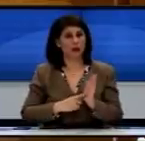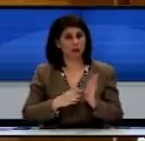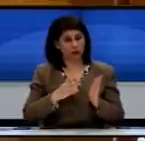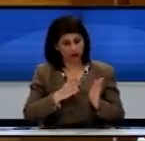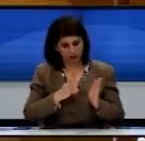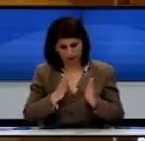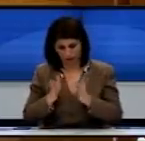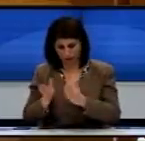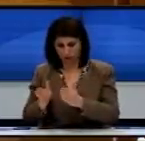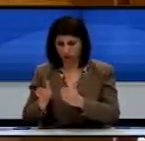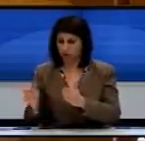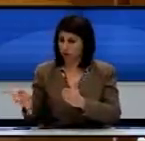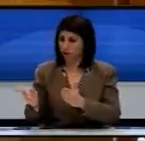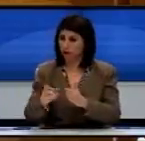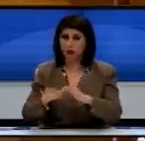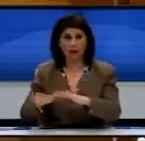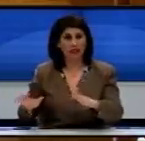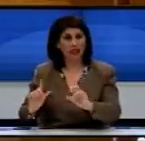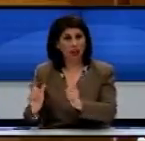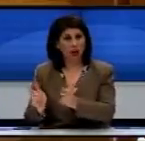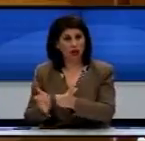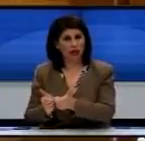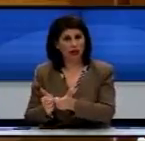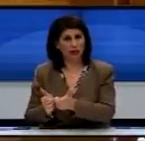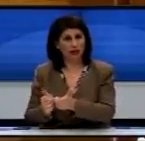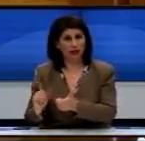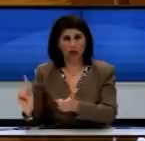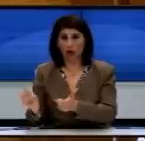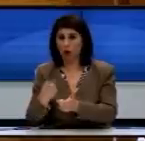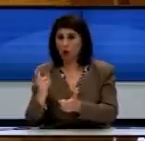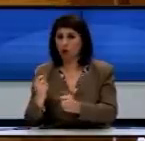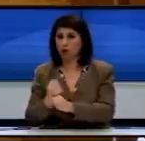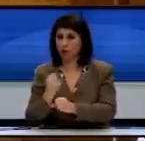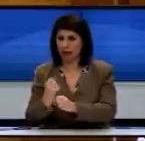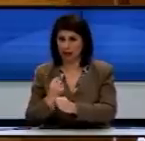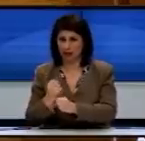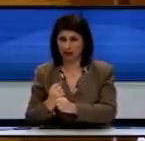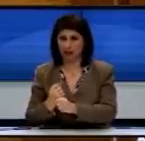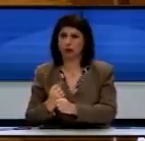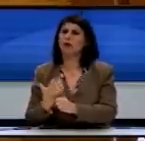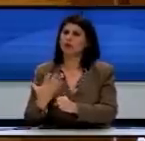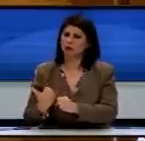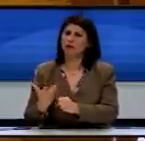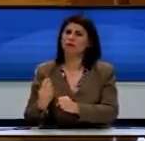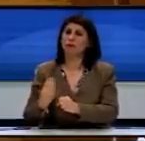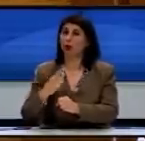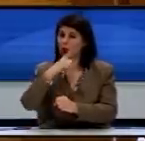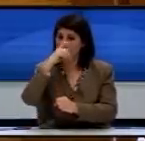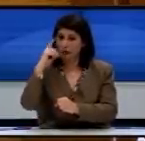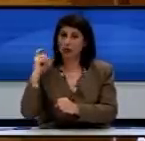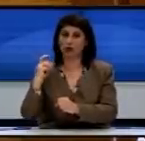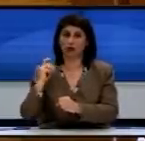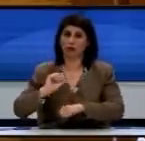στρέφεται προς εκείνα τα παιδιά, τις οικογένειές τους, αλλά και όλους τους επαγγελματίες που καταβάλουν μια εξαιρετικά δύσκολη